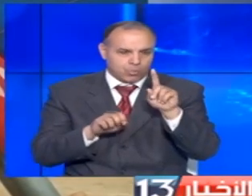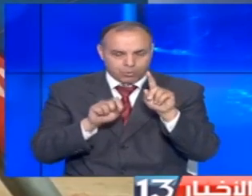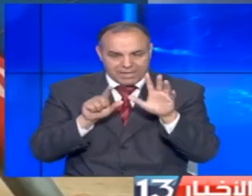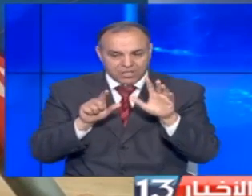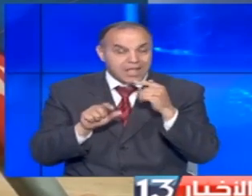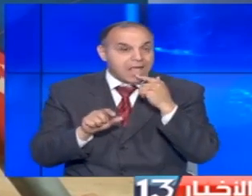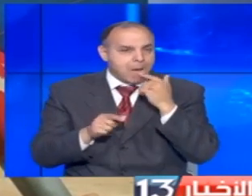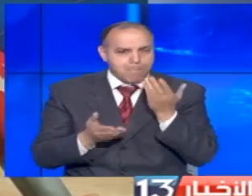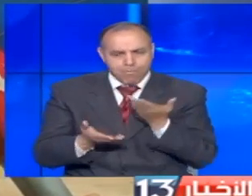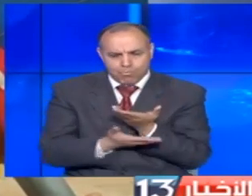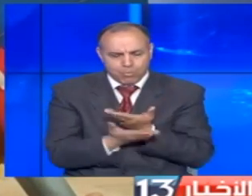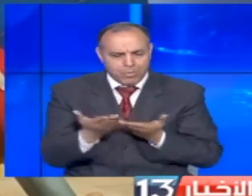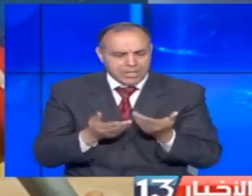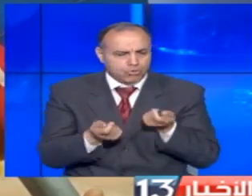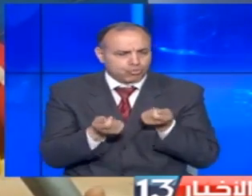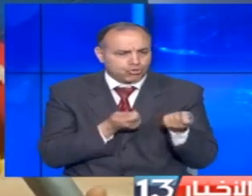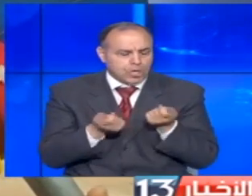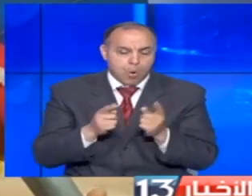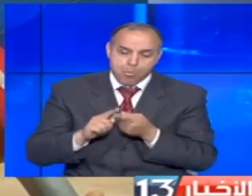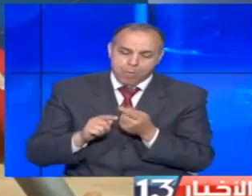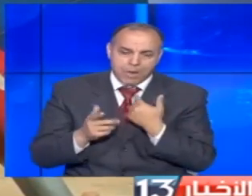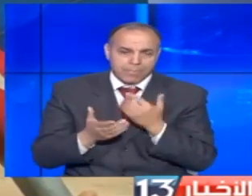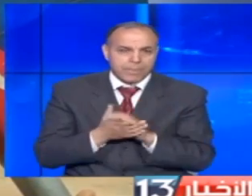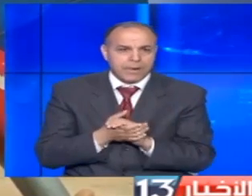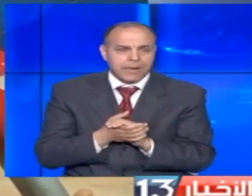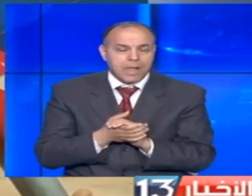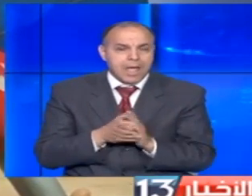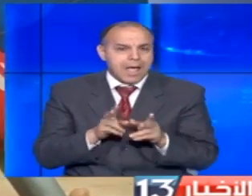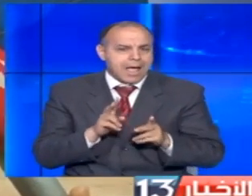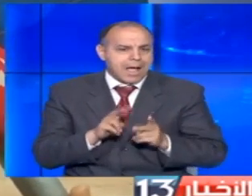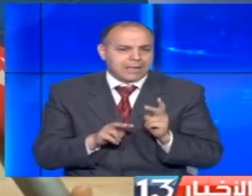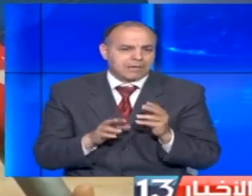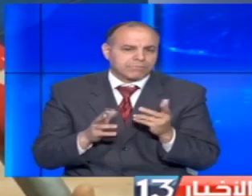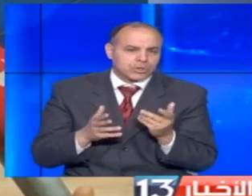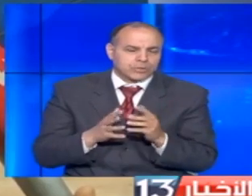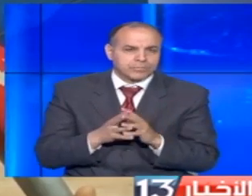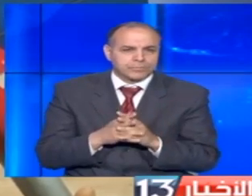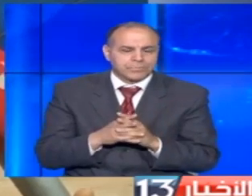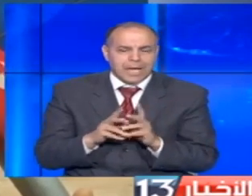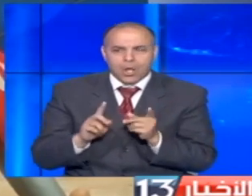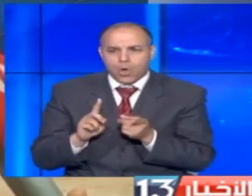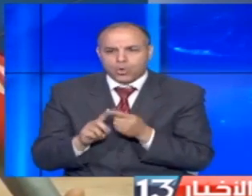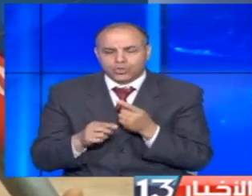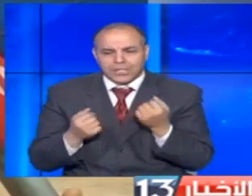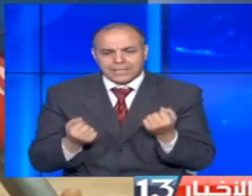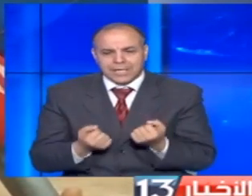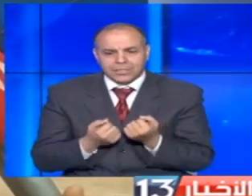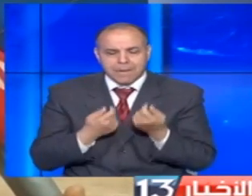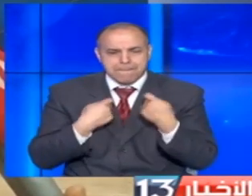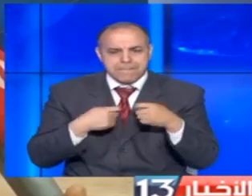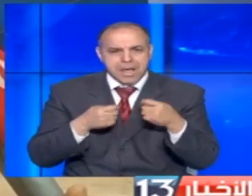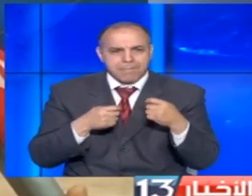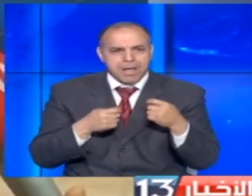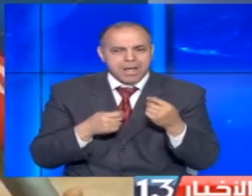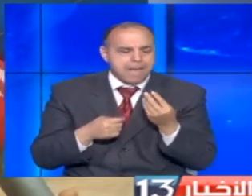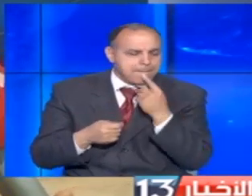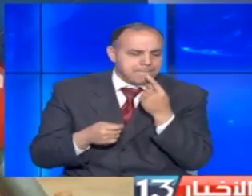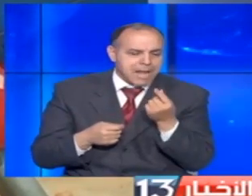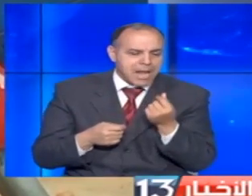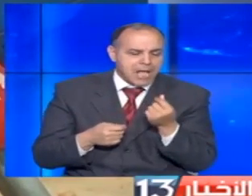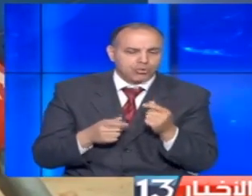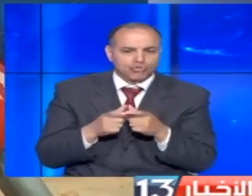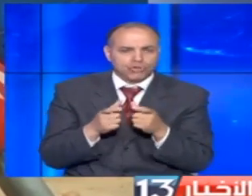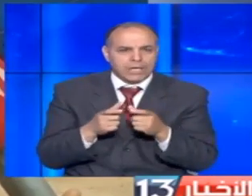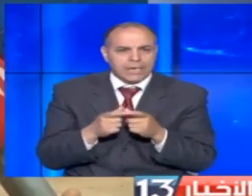مبادلات تجاريه هامه وهامه جدا في معظمها الحقيقه هو يخص نشاط تصدير الملح عبر